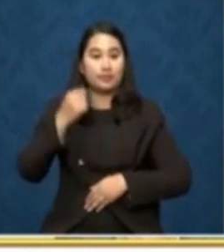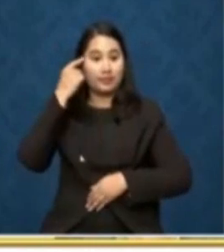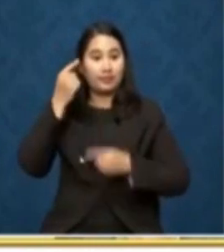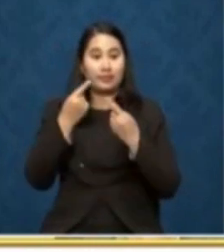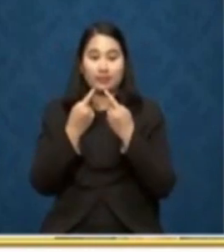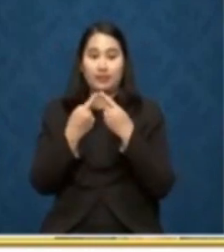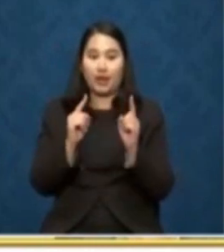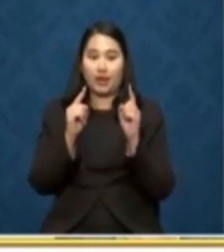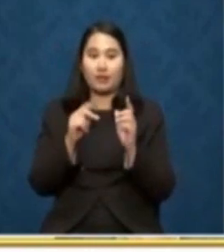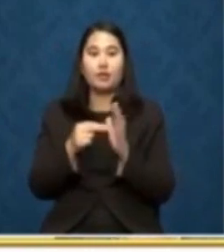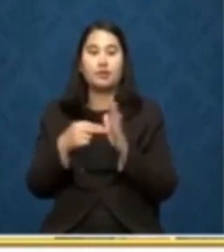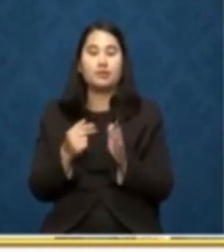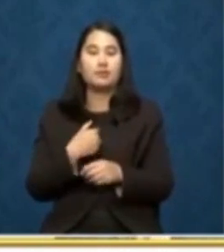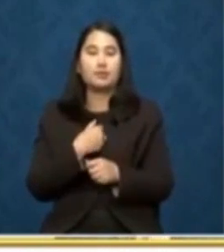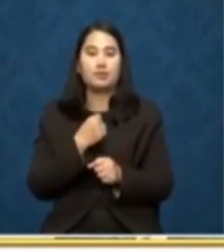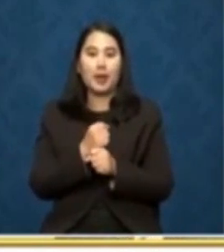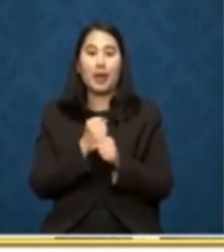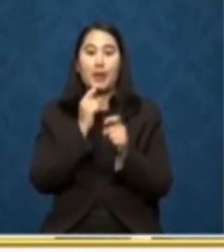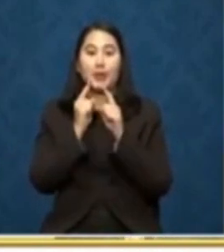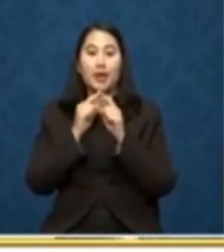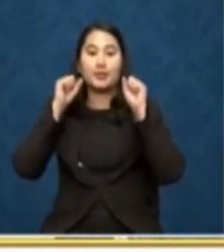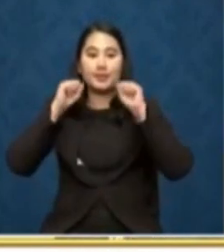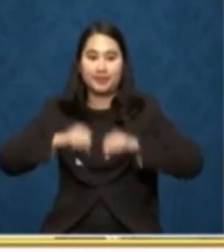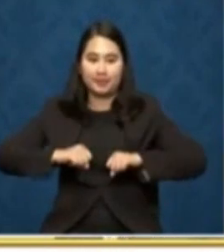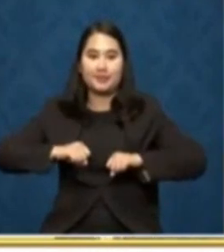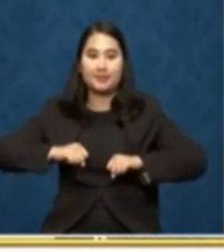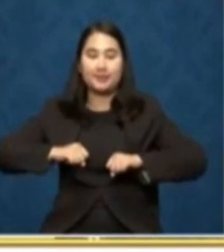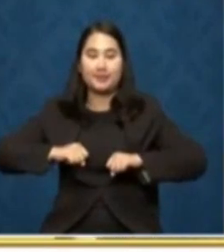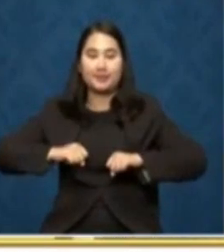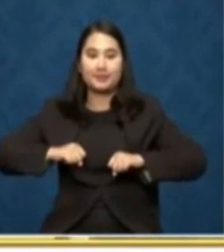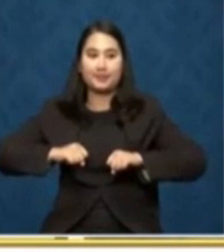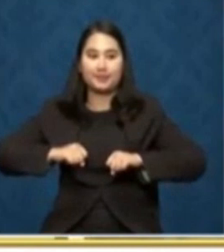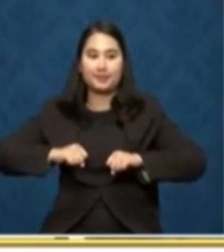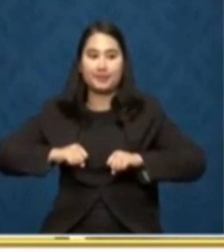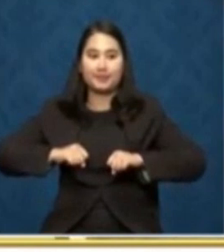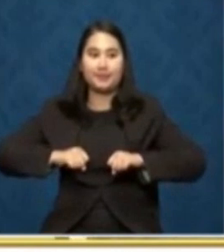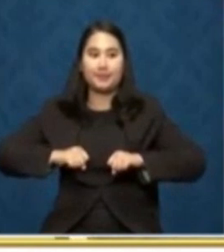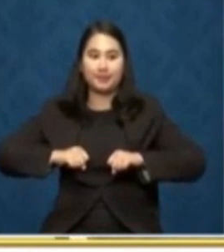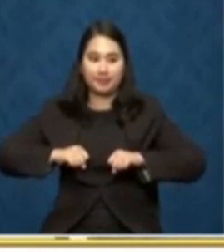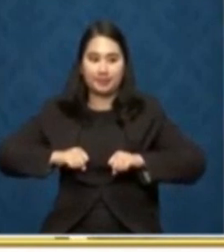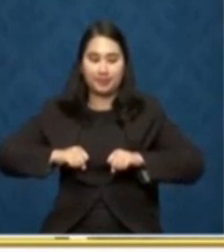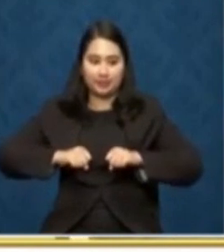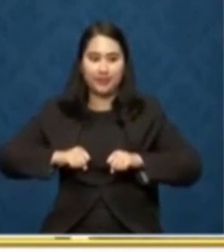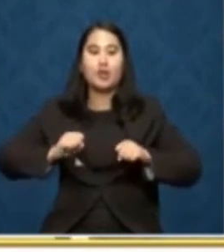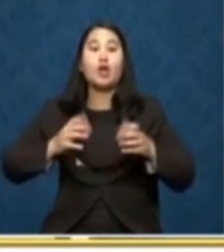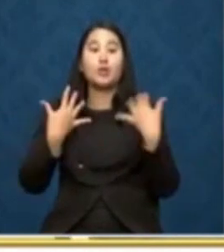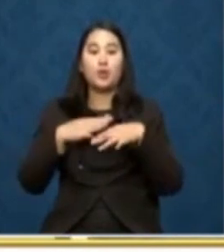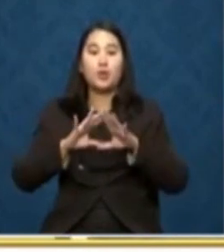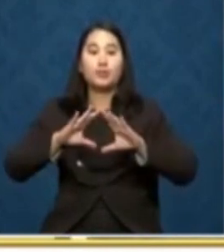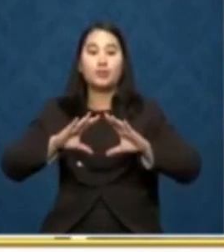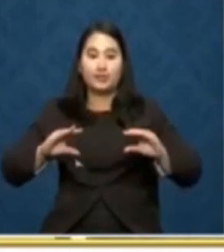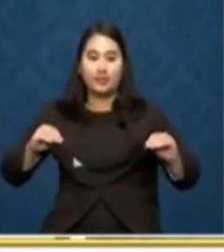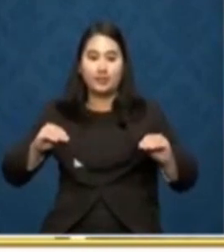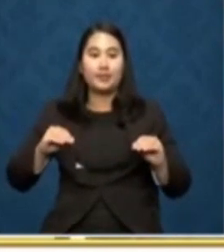ผู้เห็นต่างครับที่จะสามารถบล lum ข้อตกลงและสรางชั้นธรรมติที่จะอยู่รวมกัน